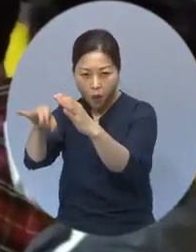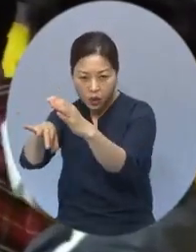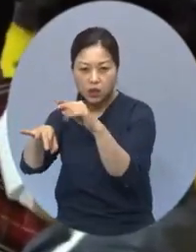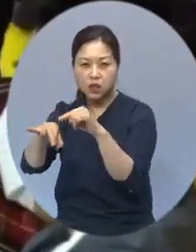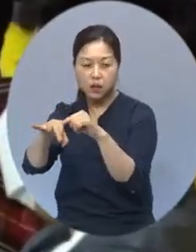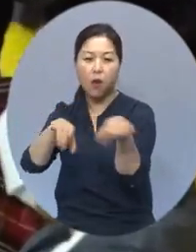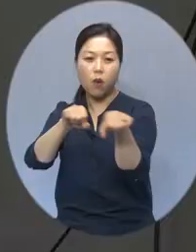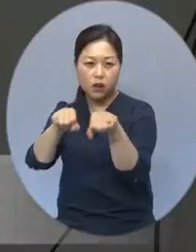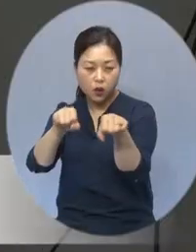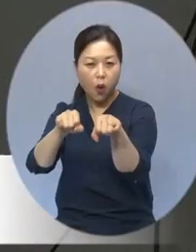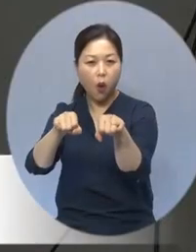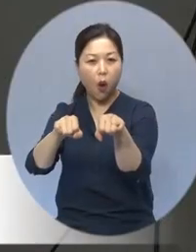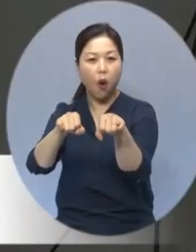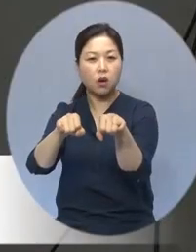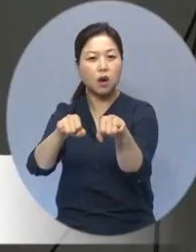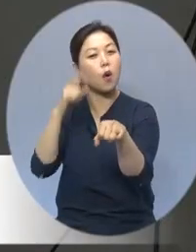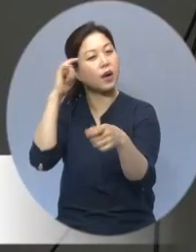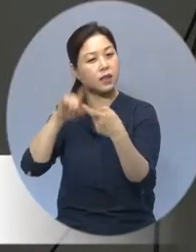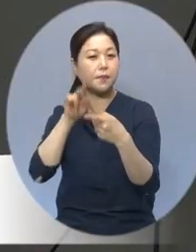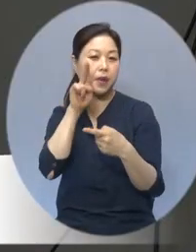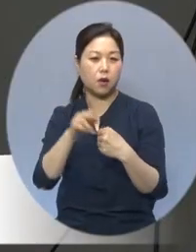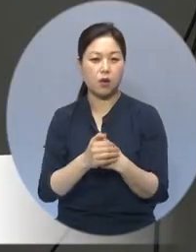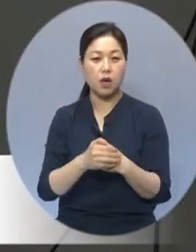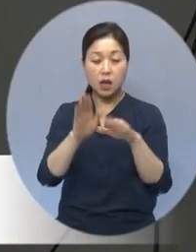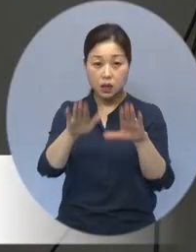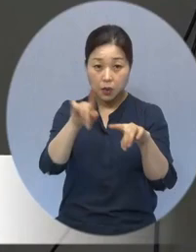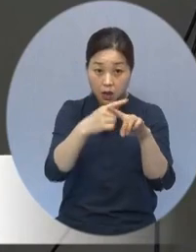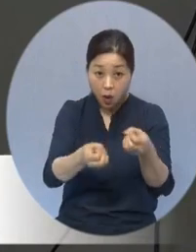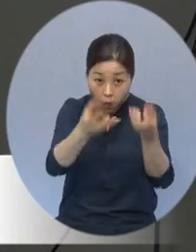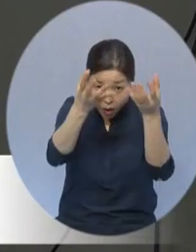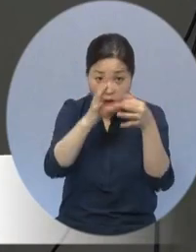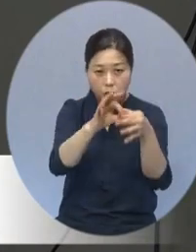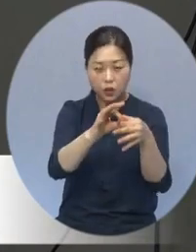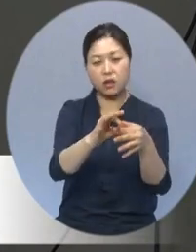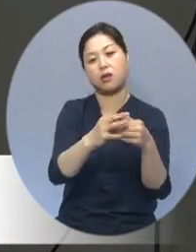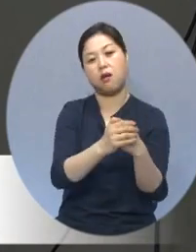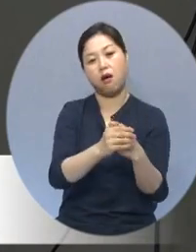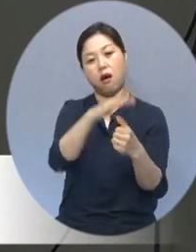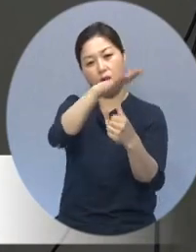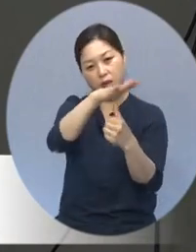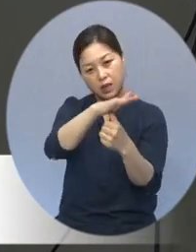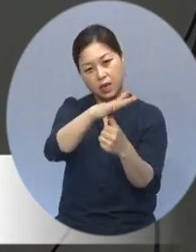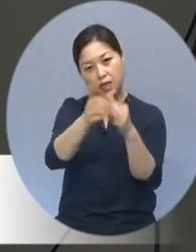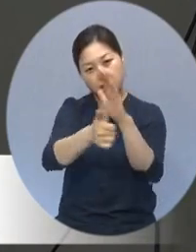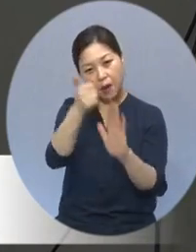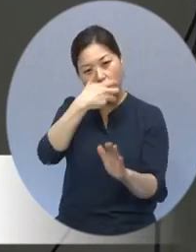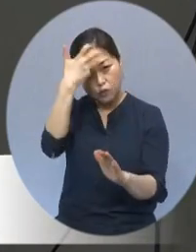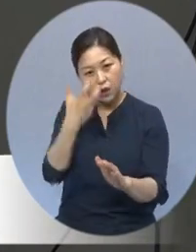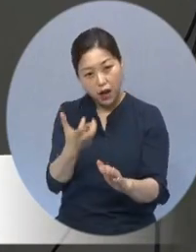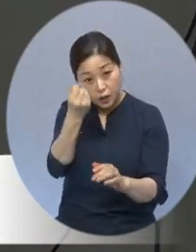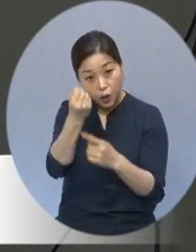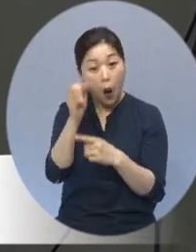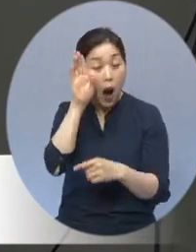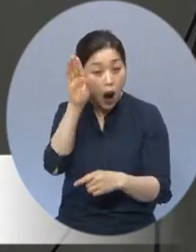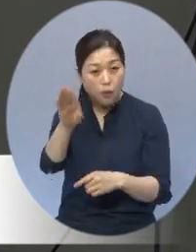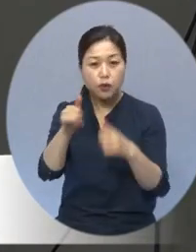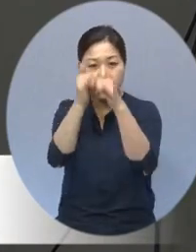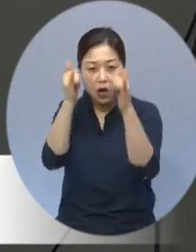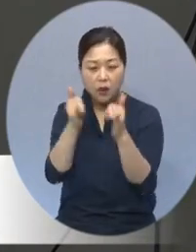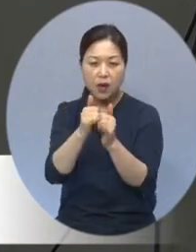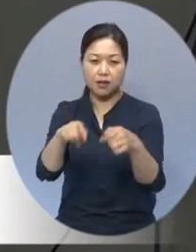관심을 모았습니다. 이런 대회를 통해서 우리 어린이들이 많은 희망과 꿈을 가지고 앞으로 우리